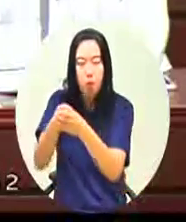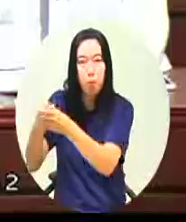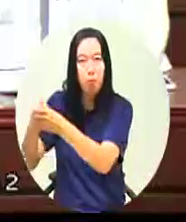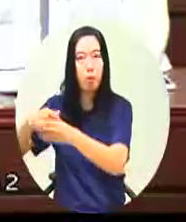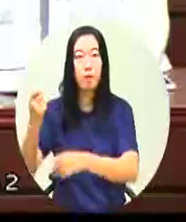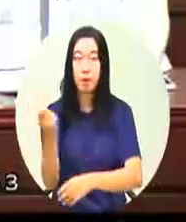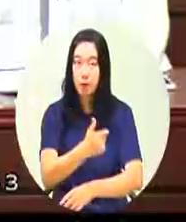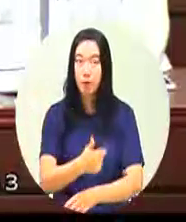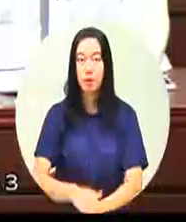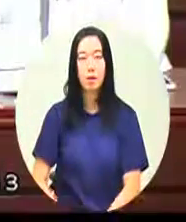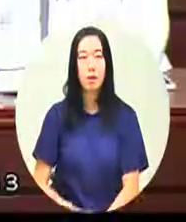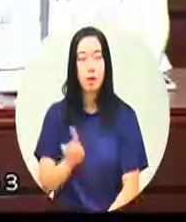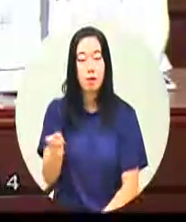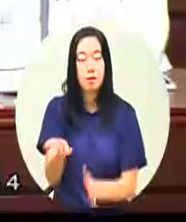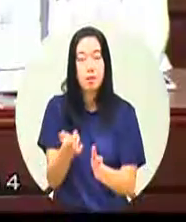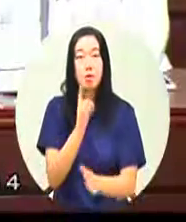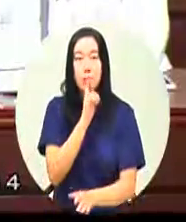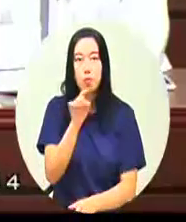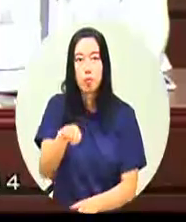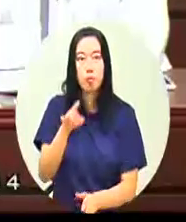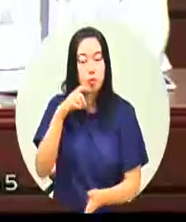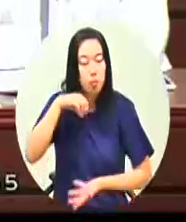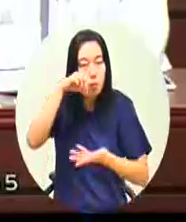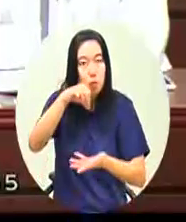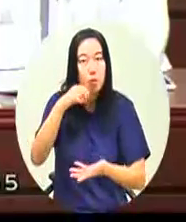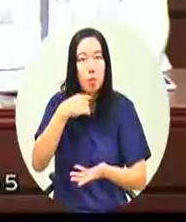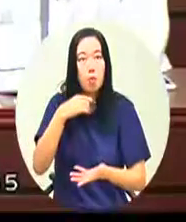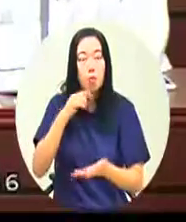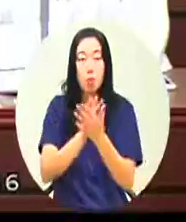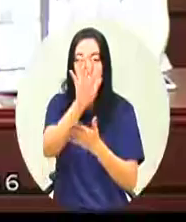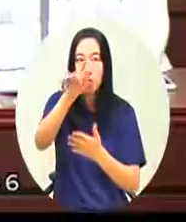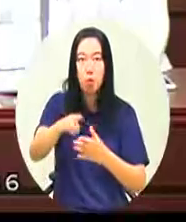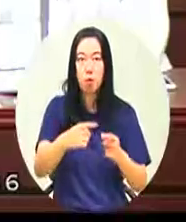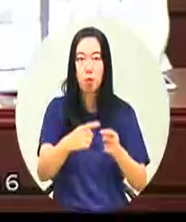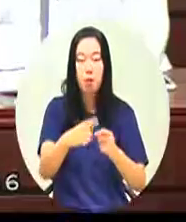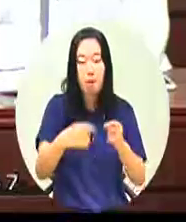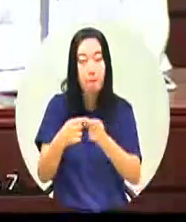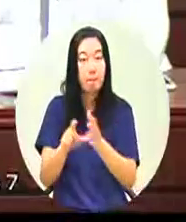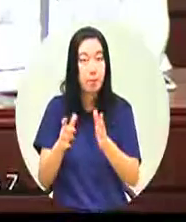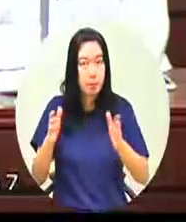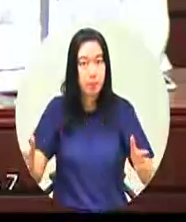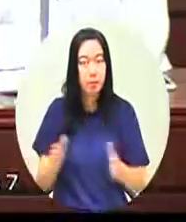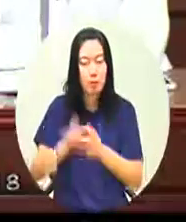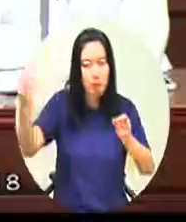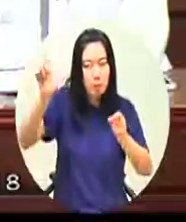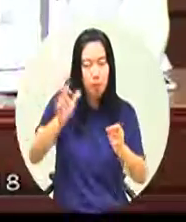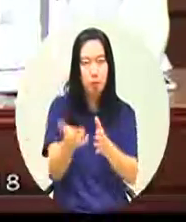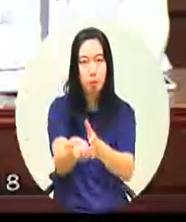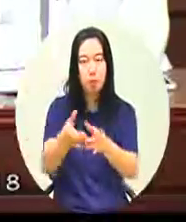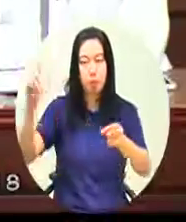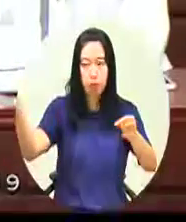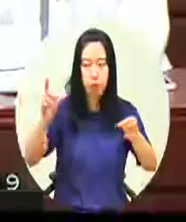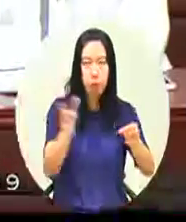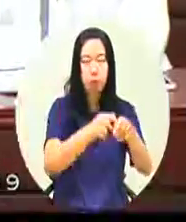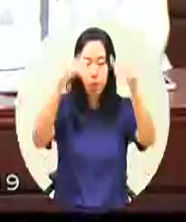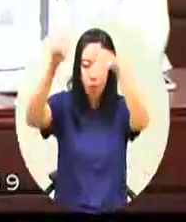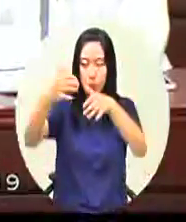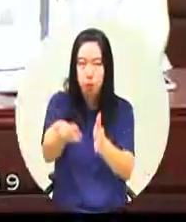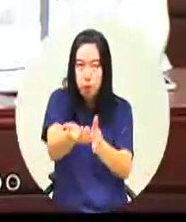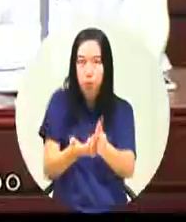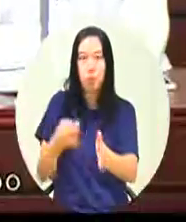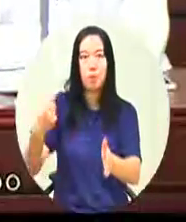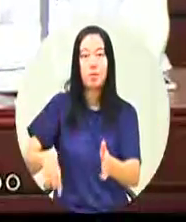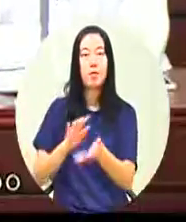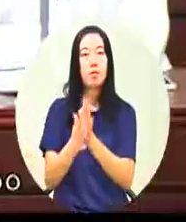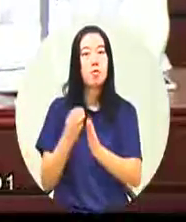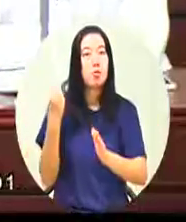议员讲到这个问题，阮后壁吼，阮会伫每一个年度吼非汛期的时阵，阮佫会定测量，啊，甲头拄